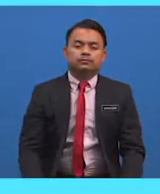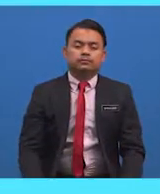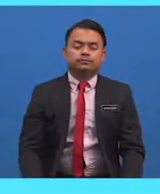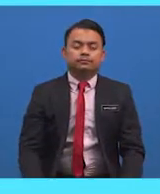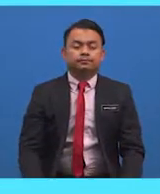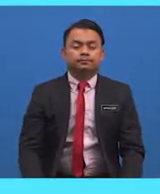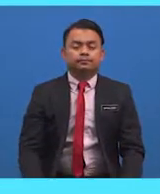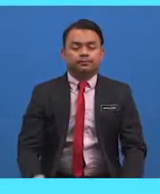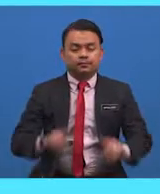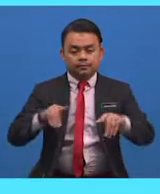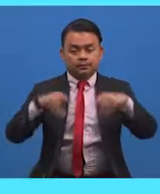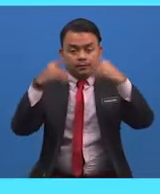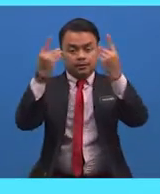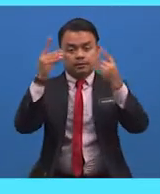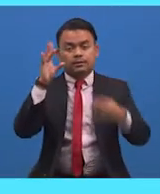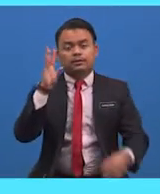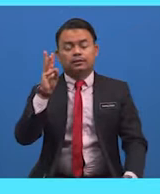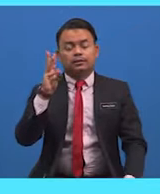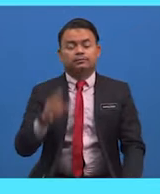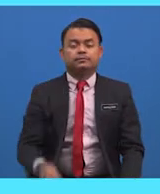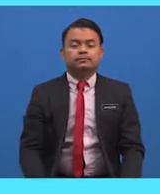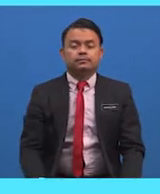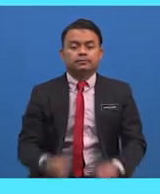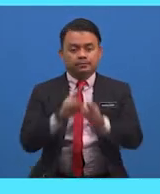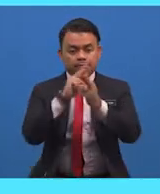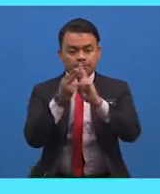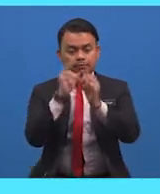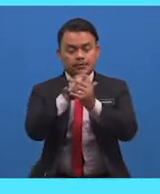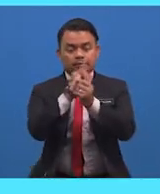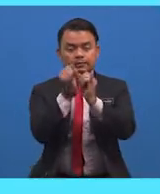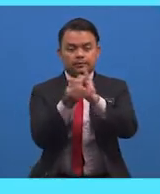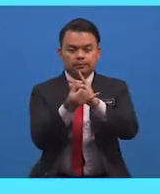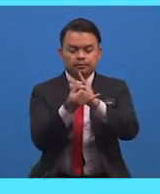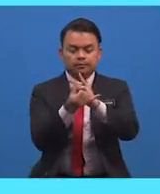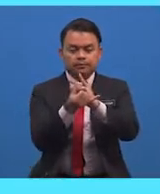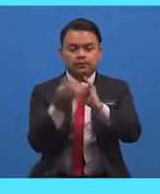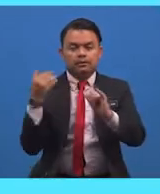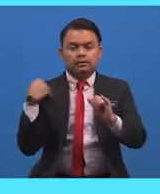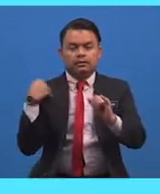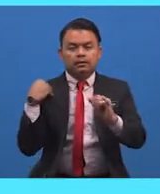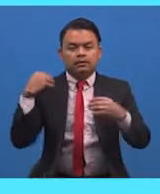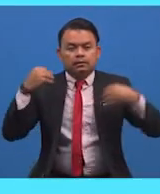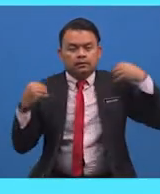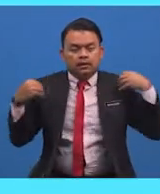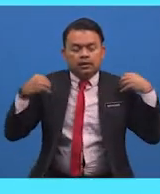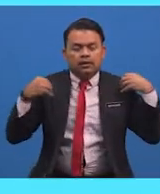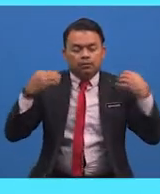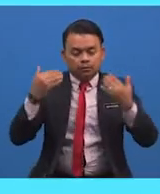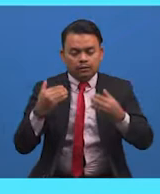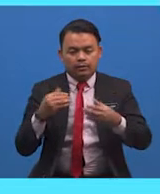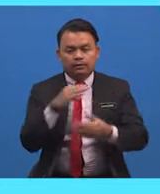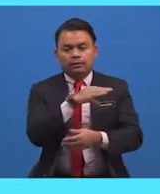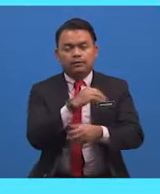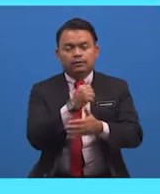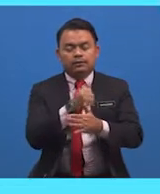Kesan keenam, perubahan iklim ialah kewujudan spesies baru. Perubahan iklim akan mewujudkan